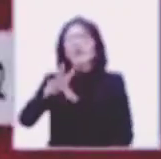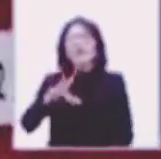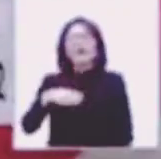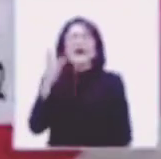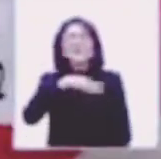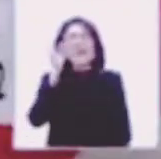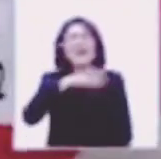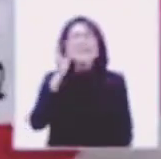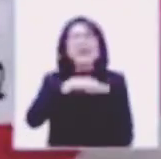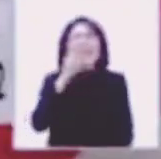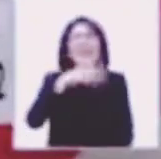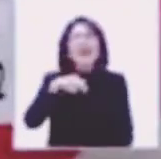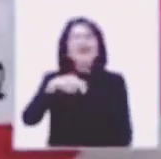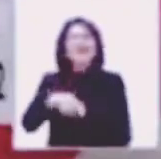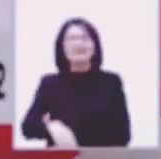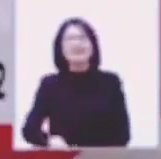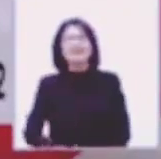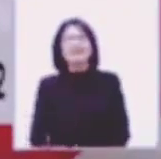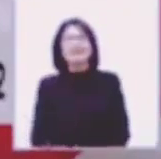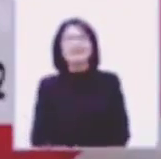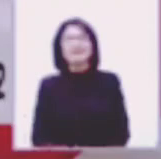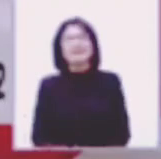itu.